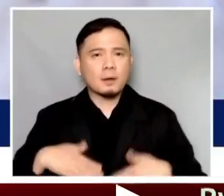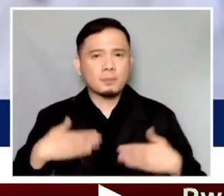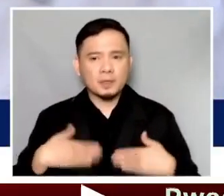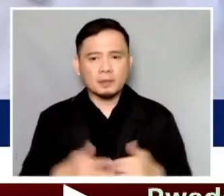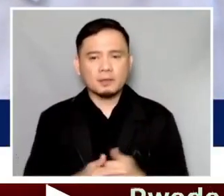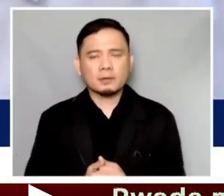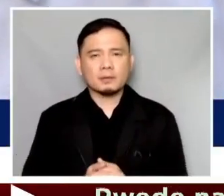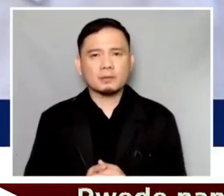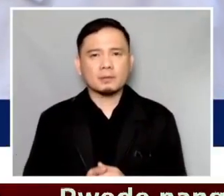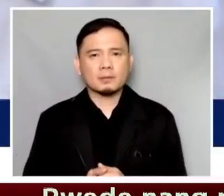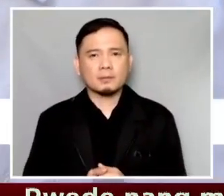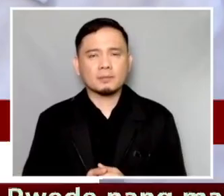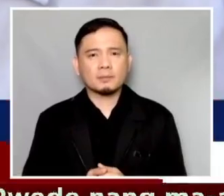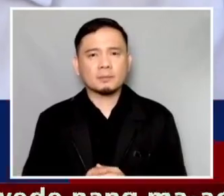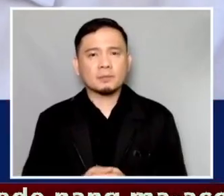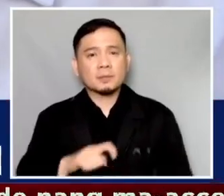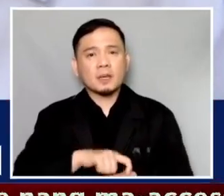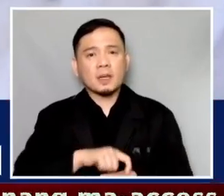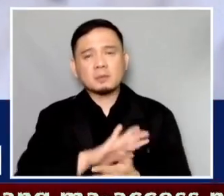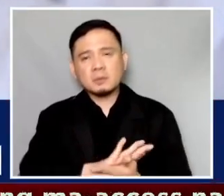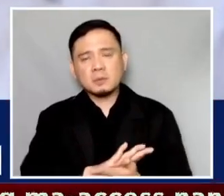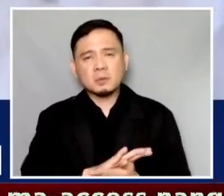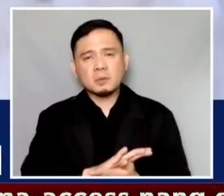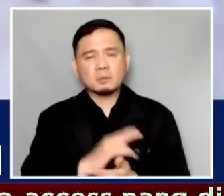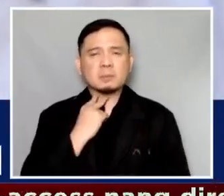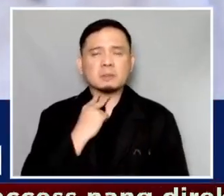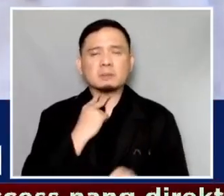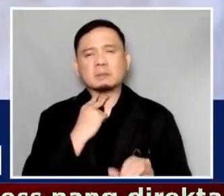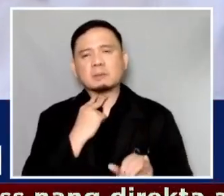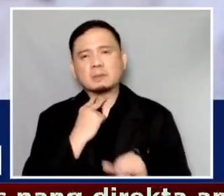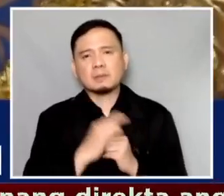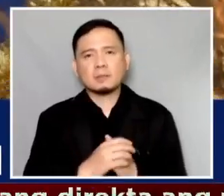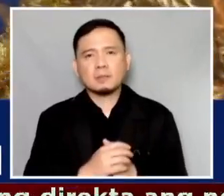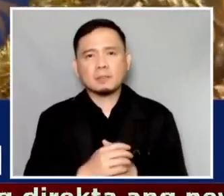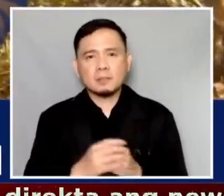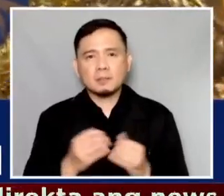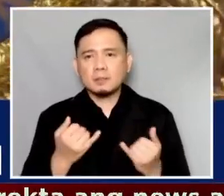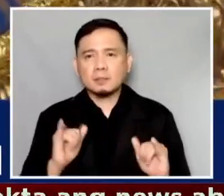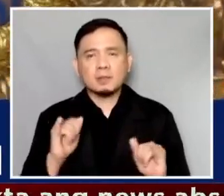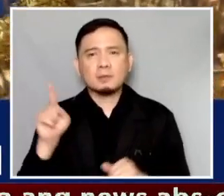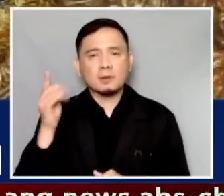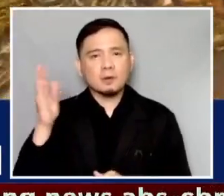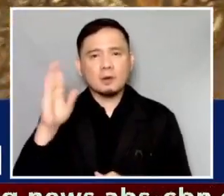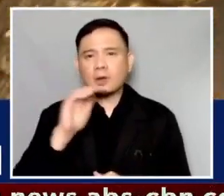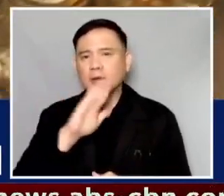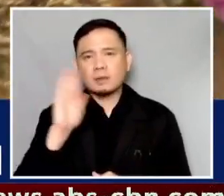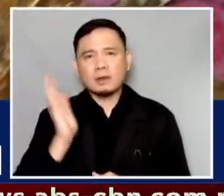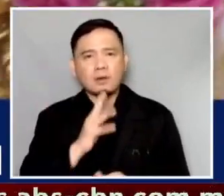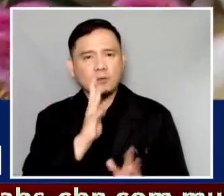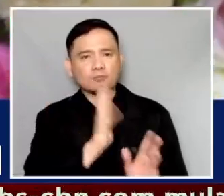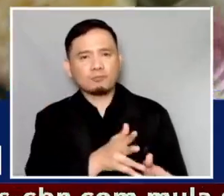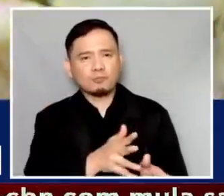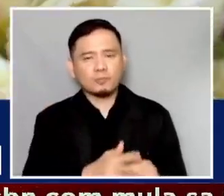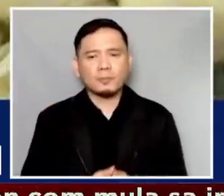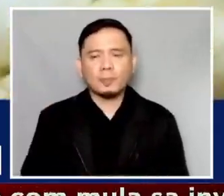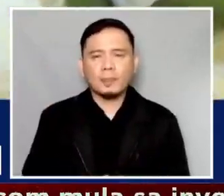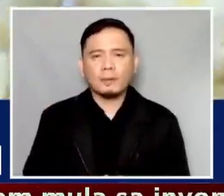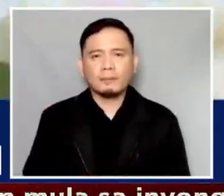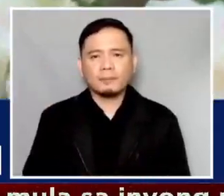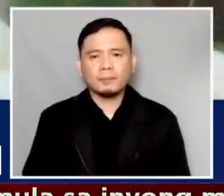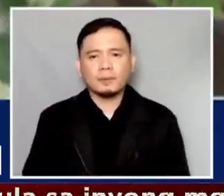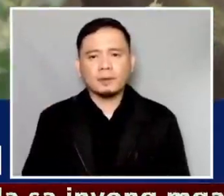yung pandemya sa atin, kahit paano hindi niya tayo pinabayaan. Kabilang sa mga iprinosisyon ng mga karosa